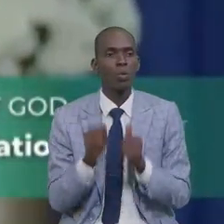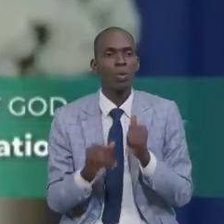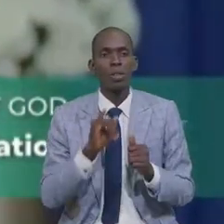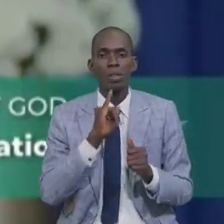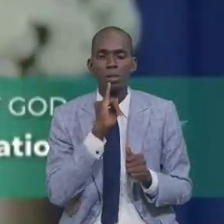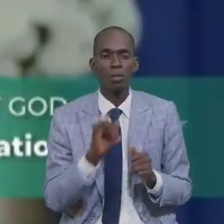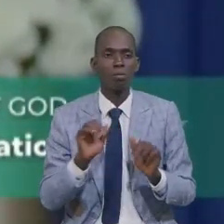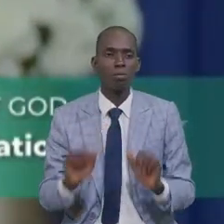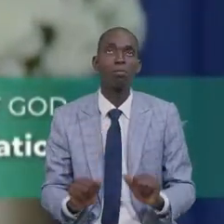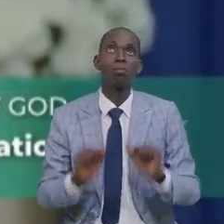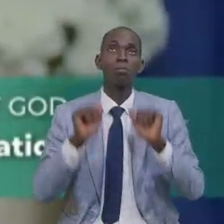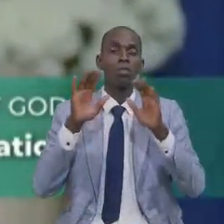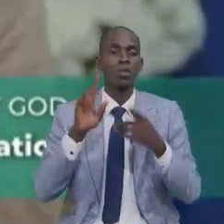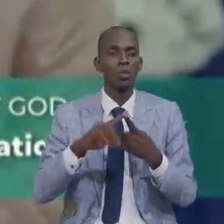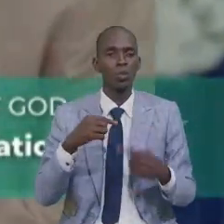qui m'a été confiée.